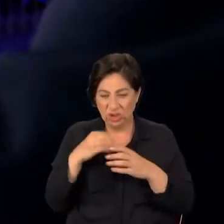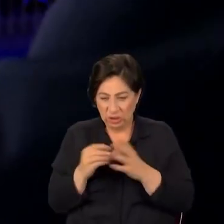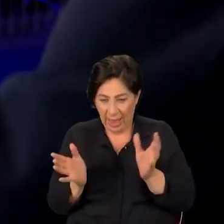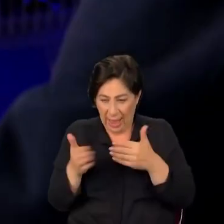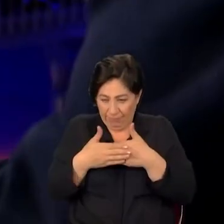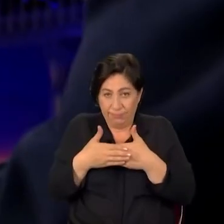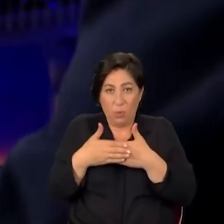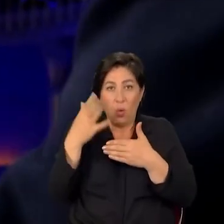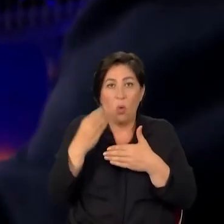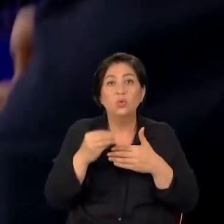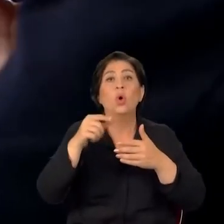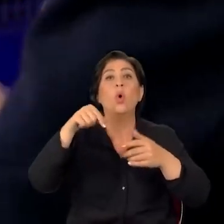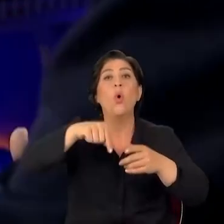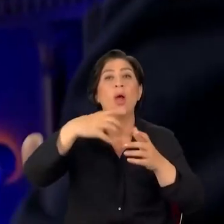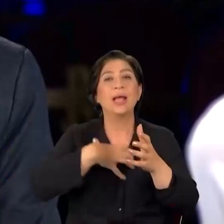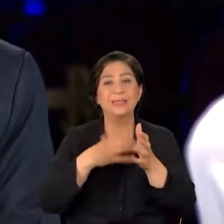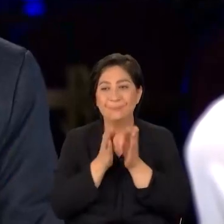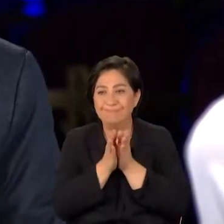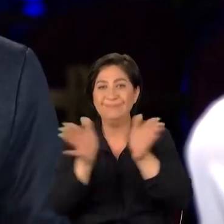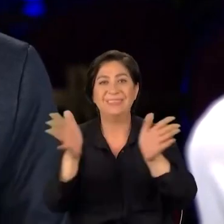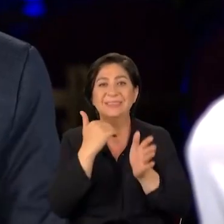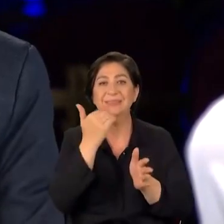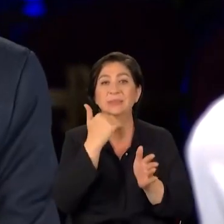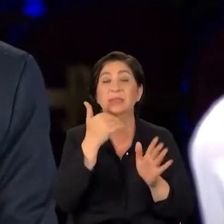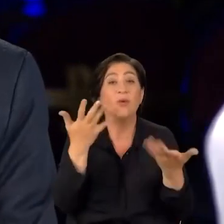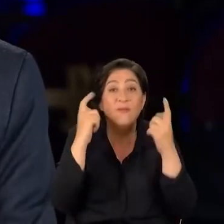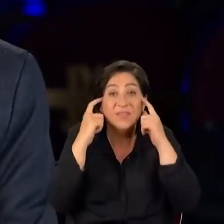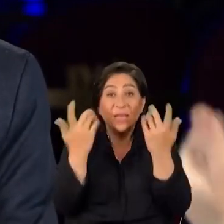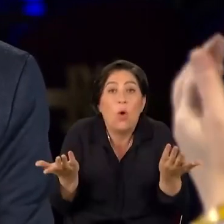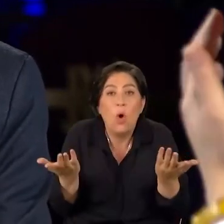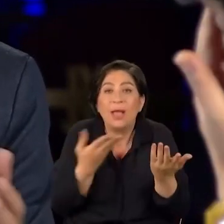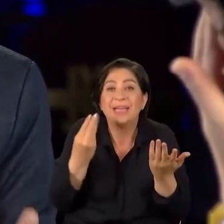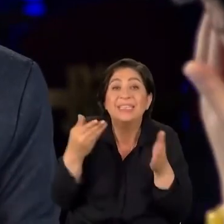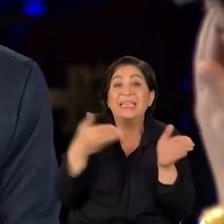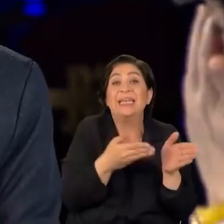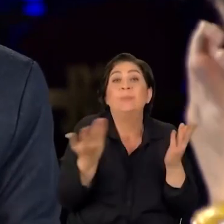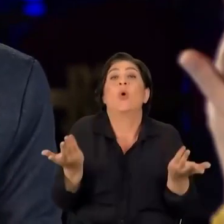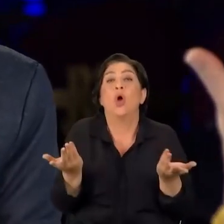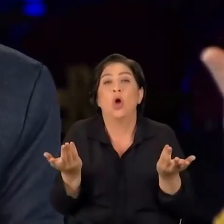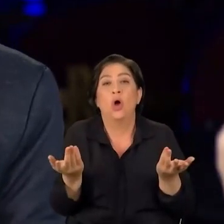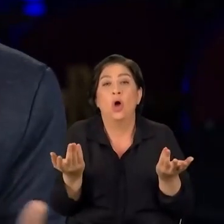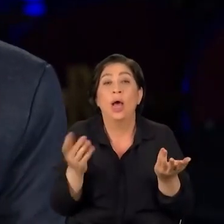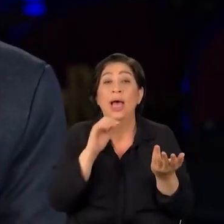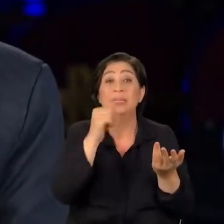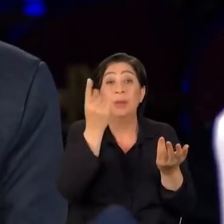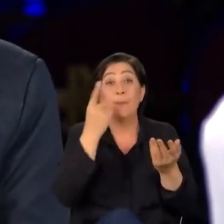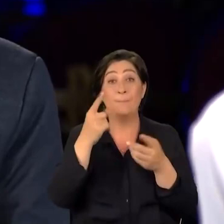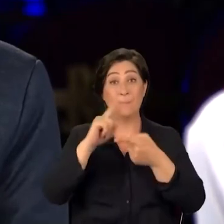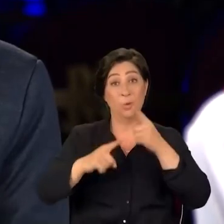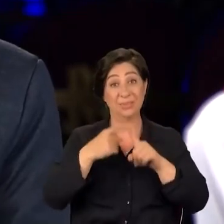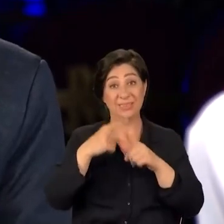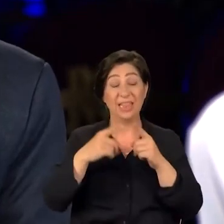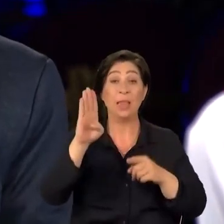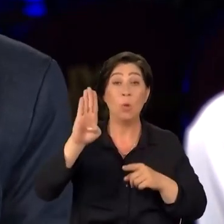var olan bir dar yapının, oligarşik bir yapının kendi iktidarını sürdürme çabaları. Hepsinde görülen şey. Hiçbirinde partici demokrasi